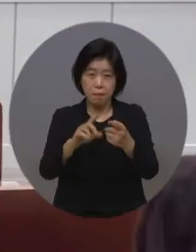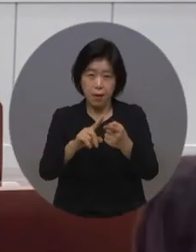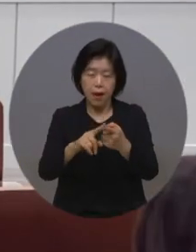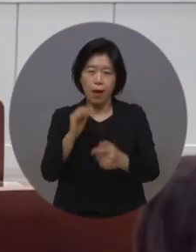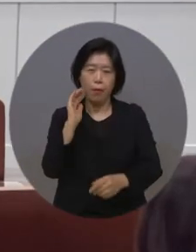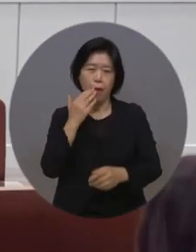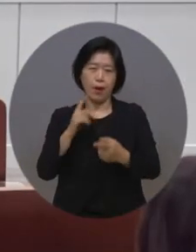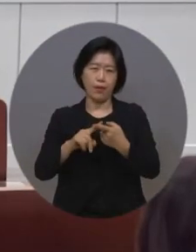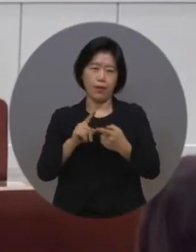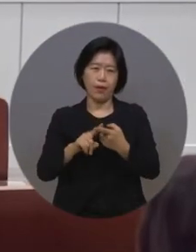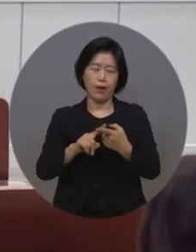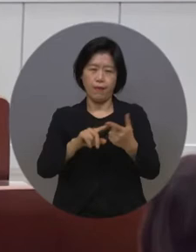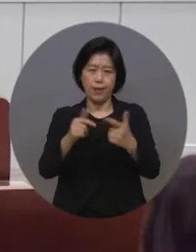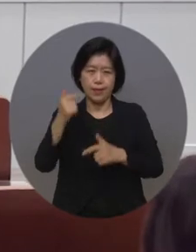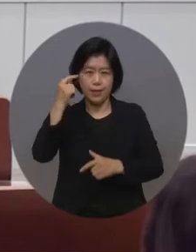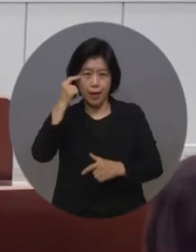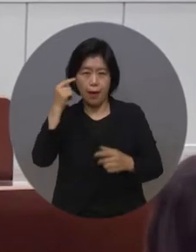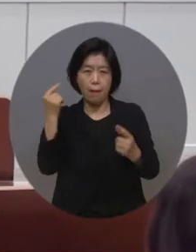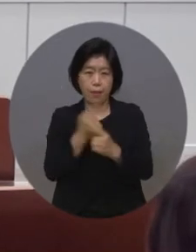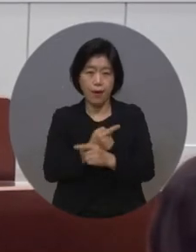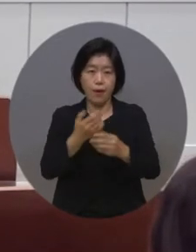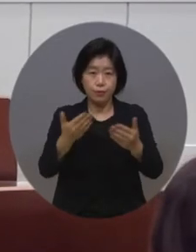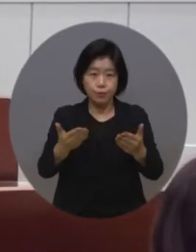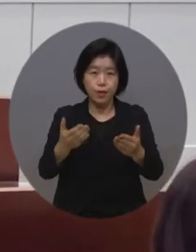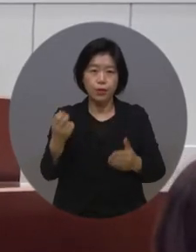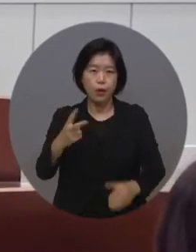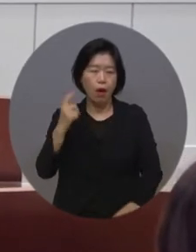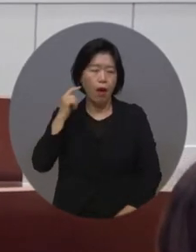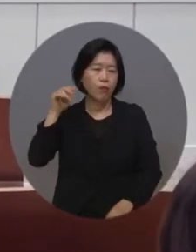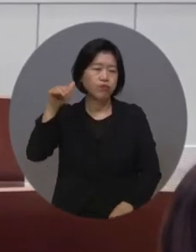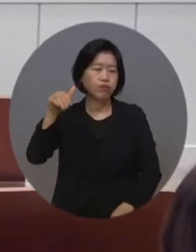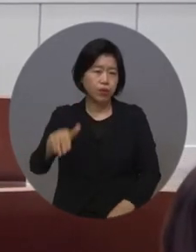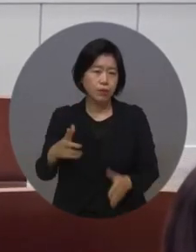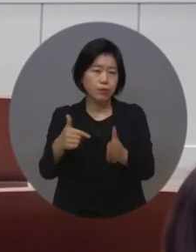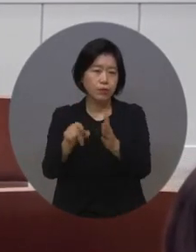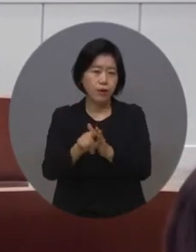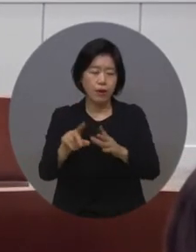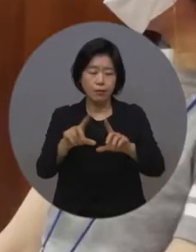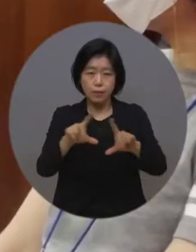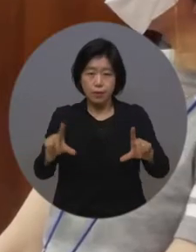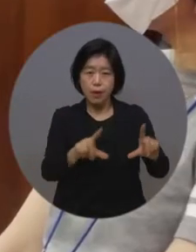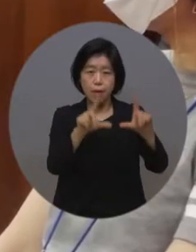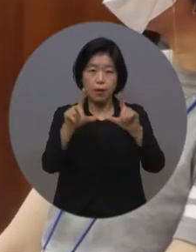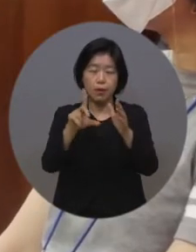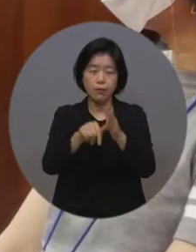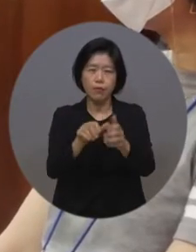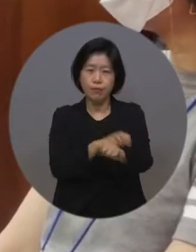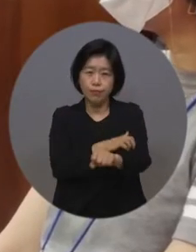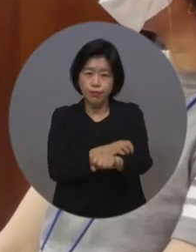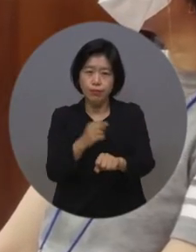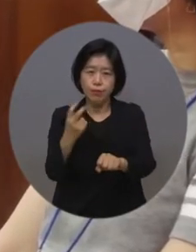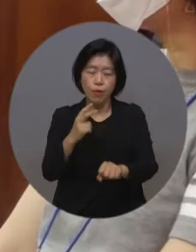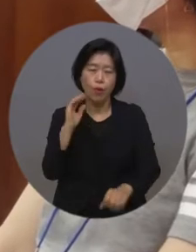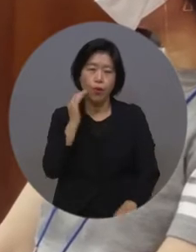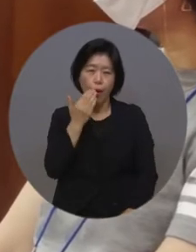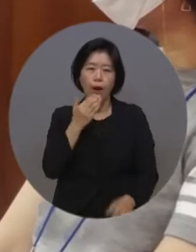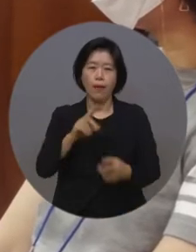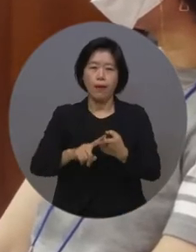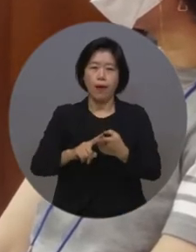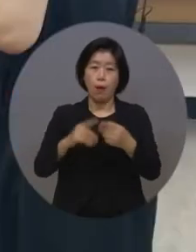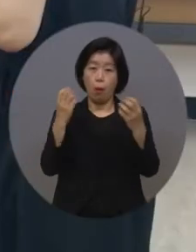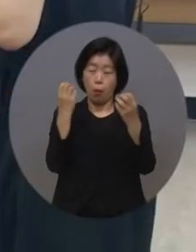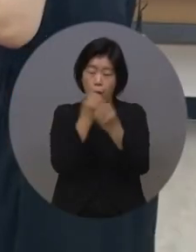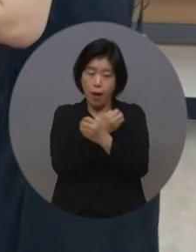인식과 소통을 전달하고 청료 퇴보로 인한 일상생활에서의 불편함과 그로 인해 농아인이 겪는 오해와